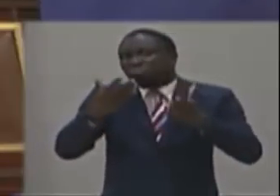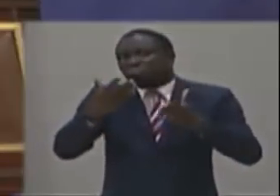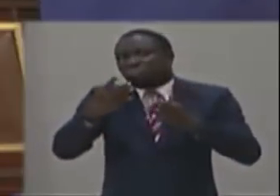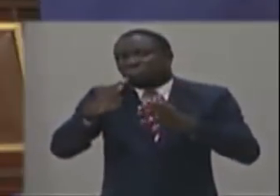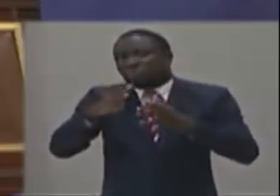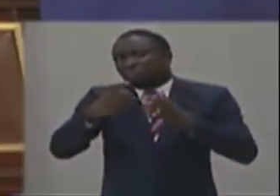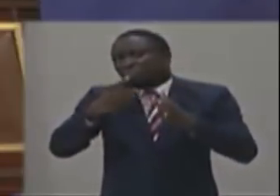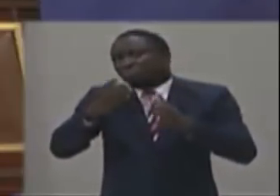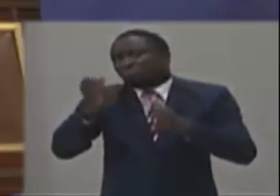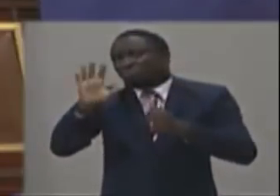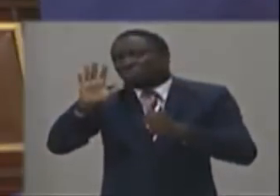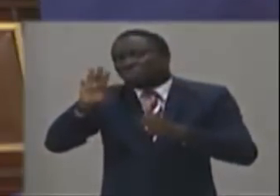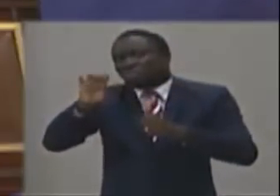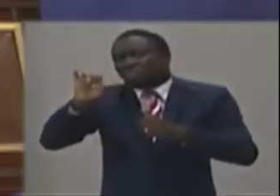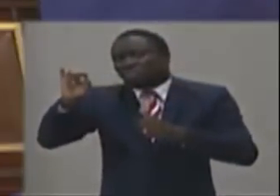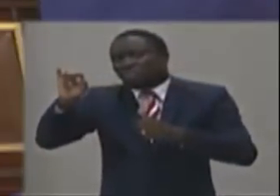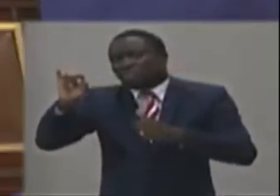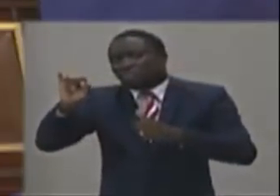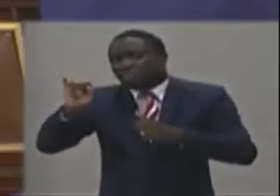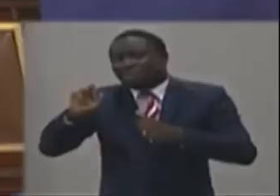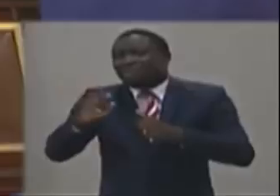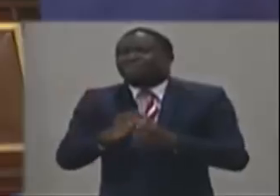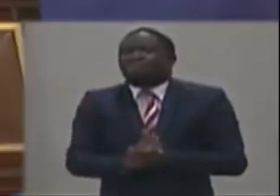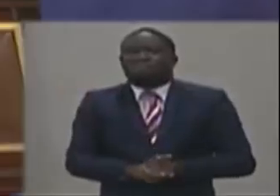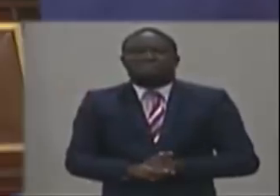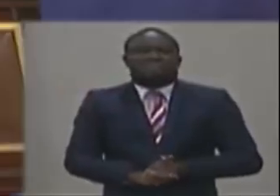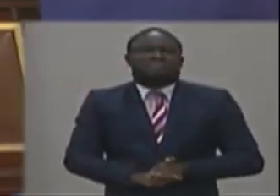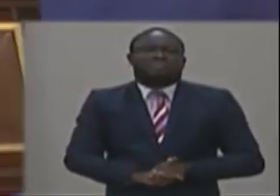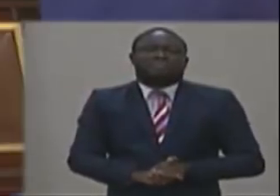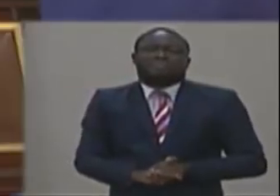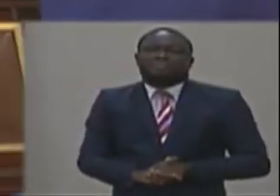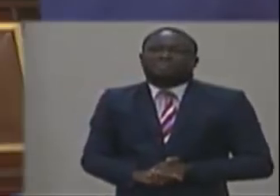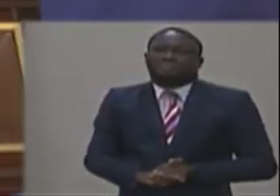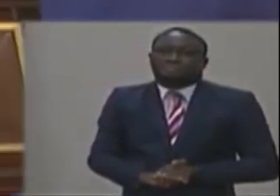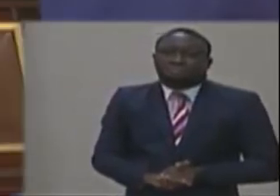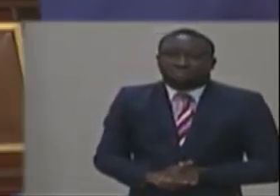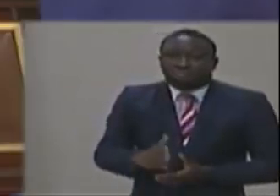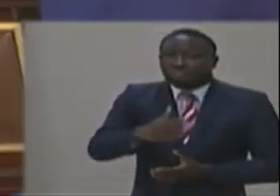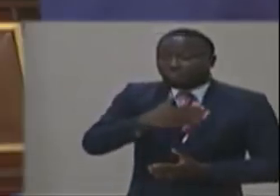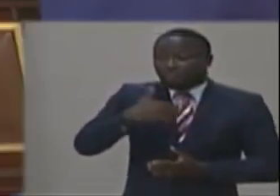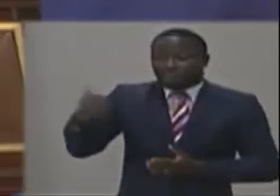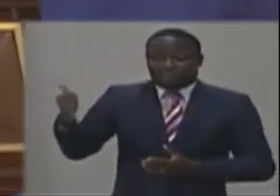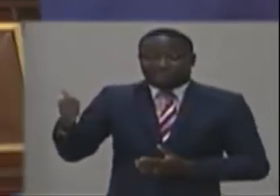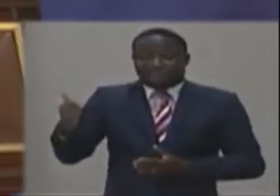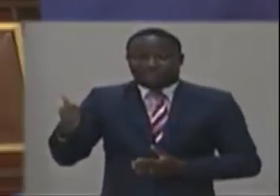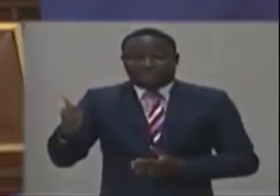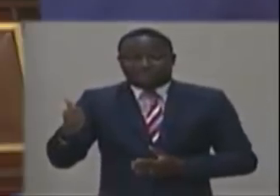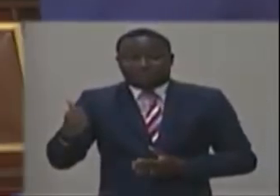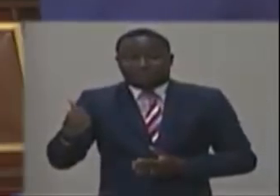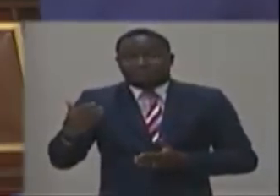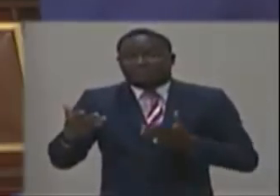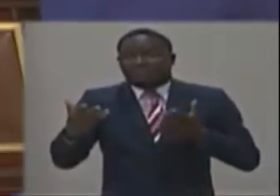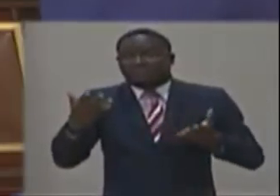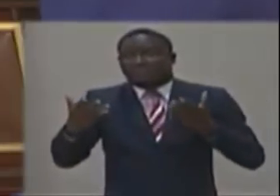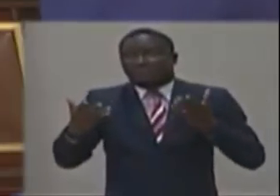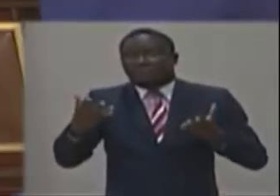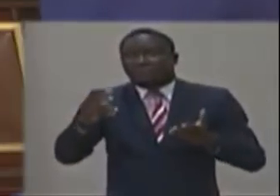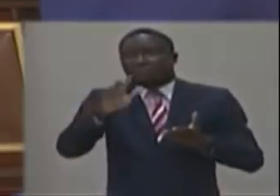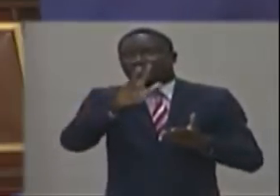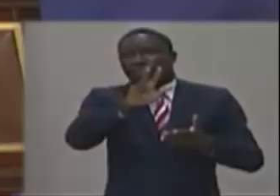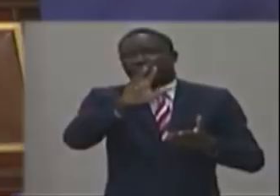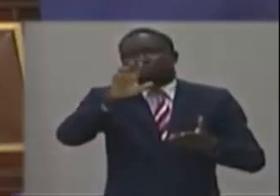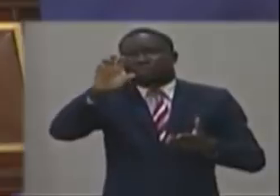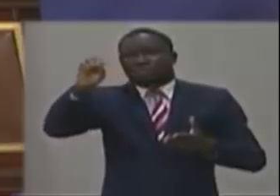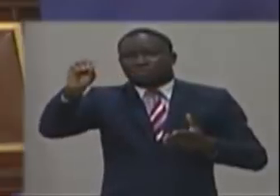mai et le 15 mai. Ça veut dire dans la première quinzaine de mois mai. Et il y a un équivalent de